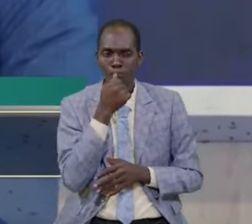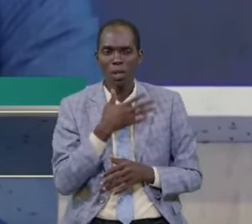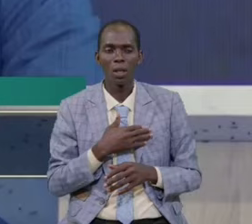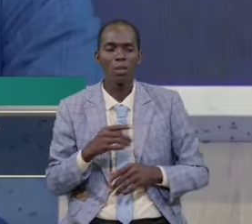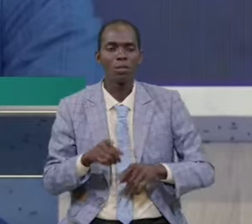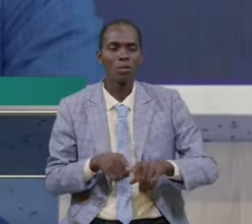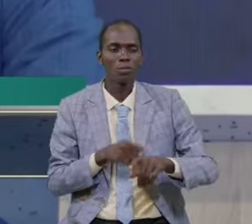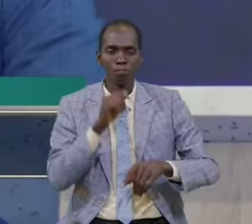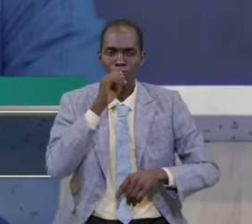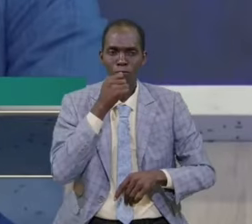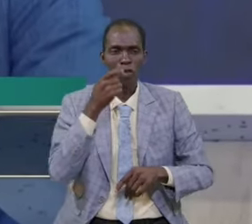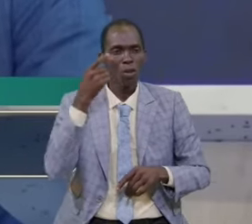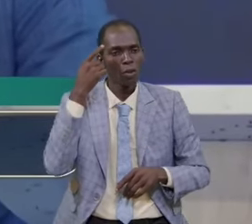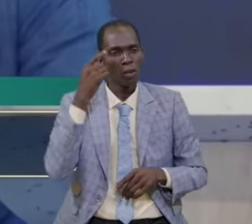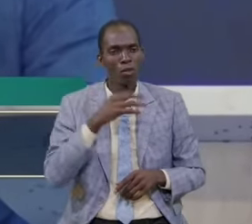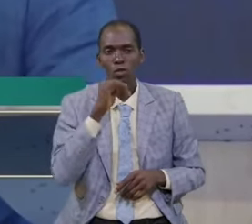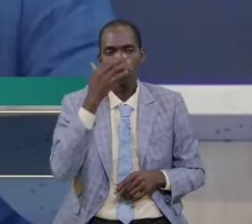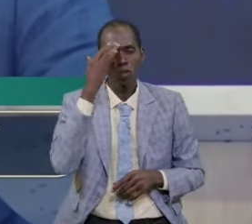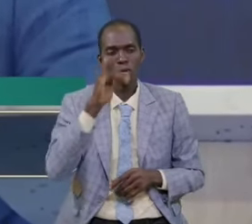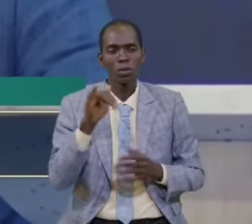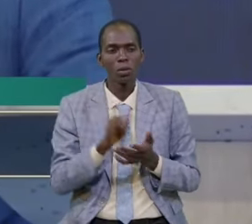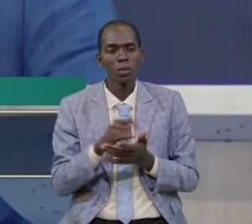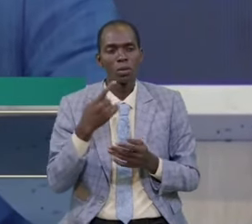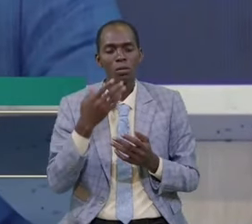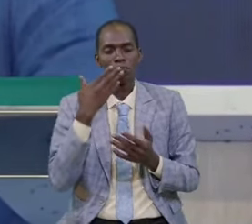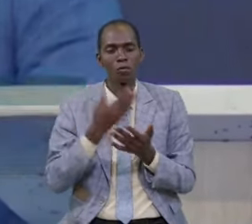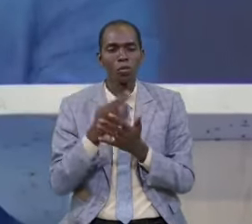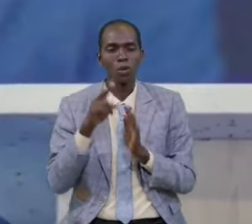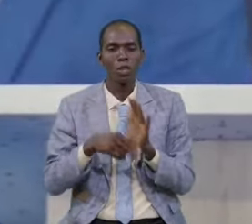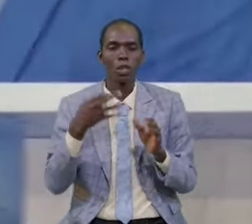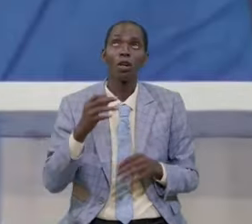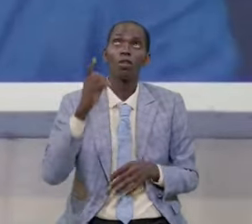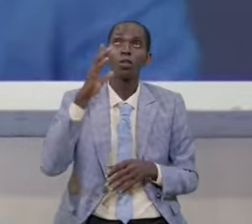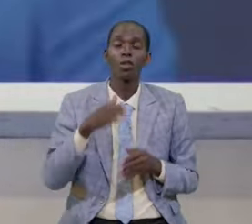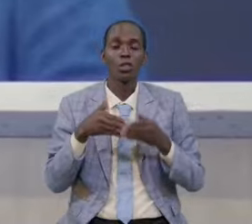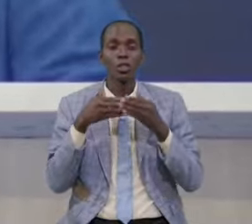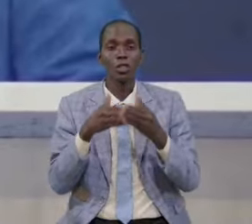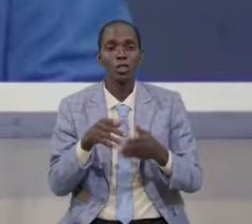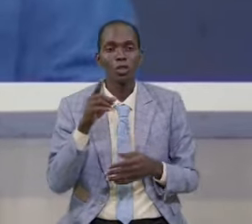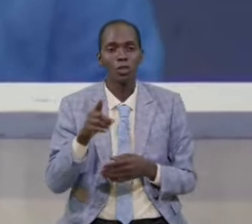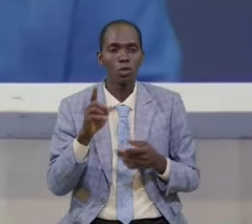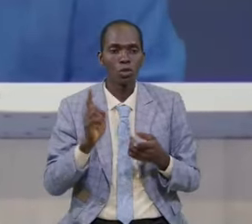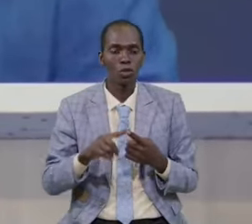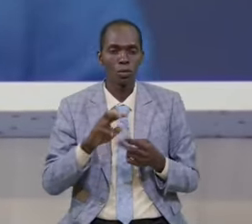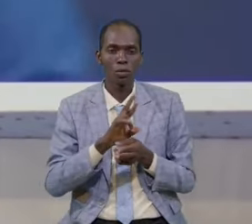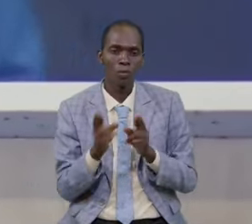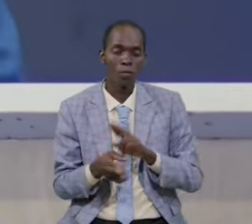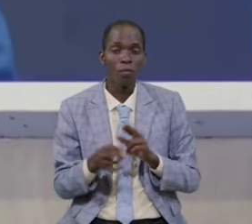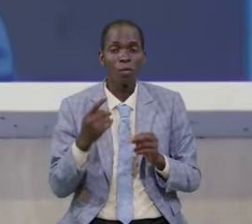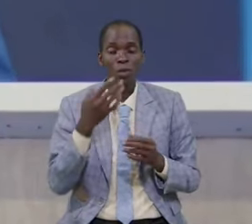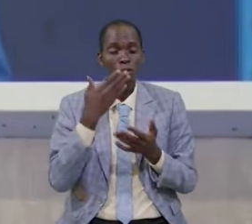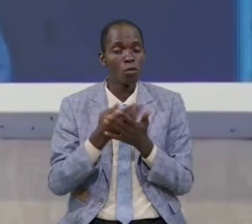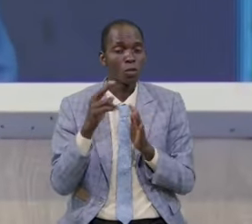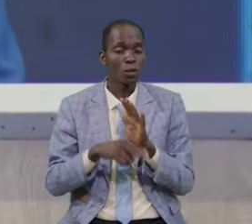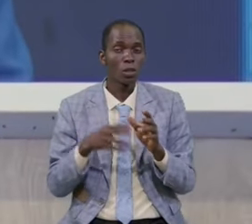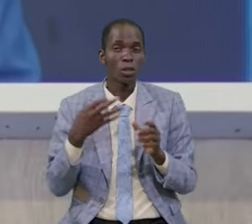Dieu te pousse à la repentance. La bonté de Dieu te pousse à